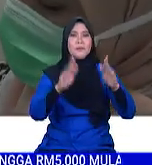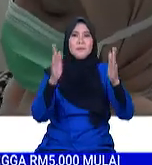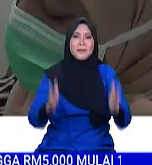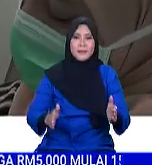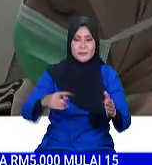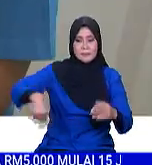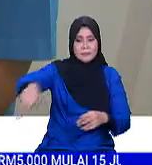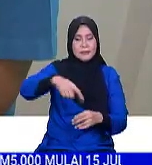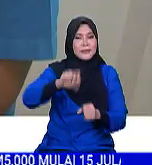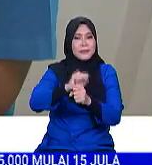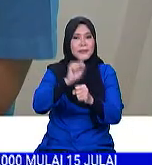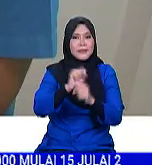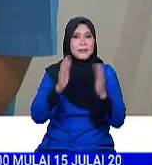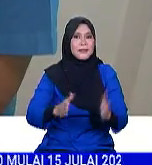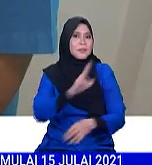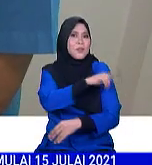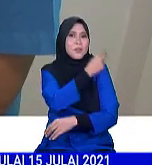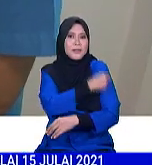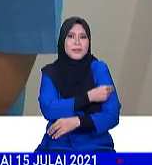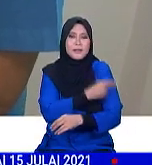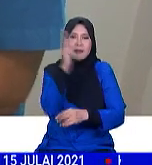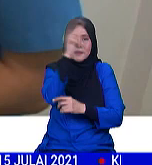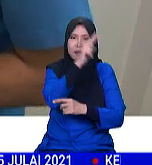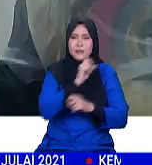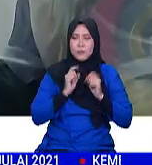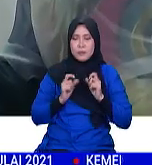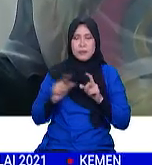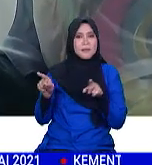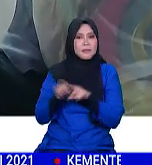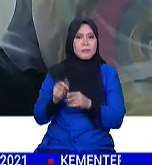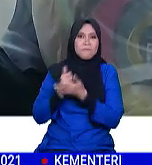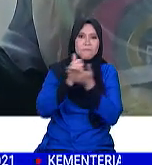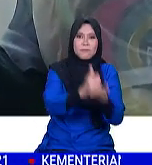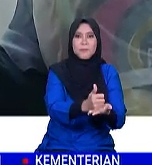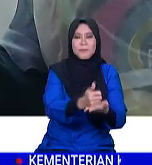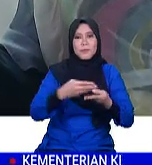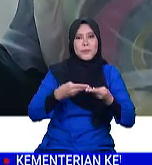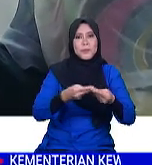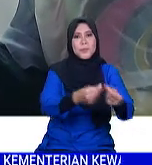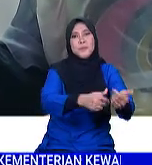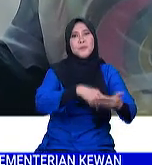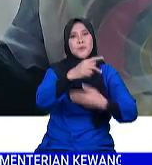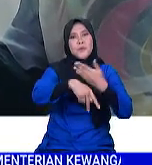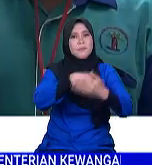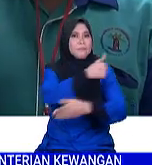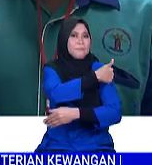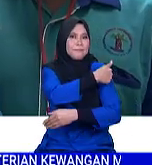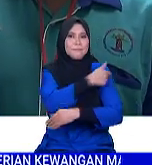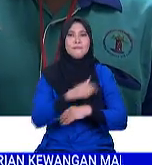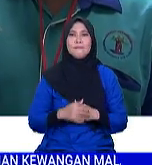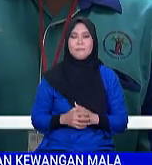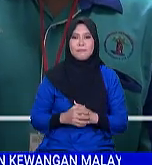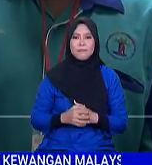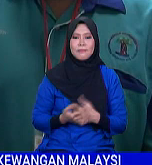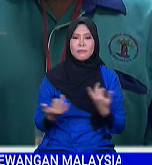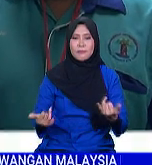papisma yang bertugas di hospital kerajaan dan swasta turun padang membantu melancarkan proses vaksin. Satu